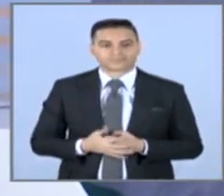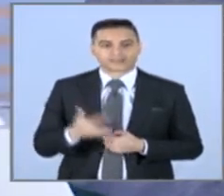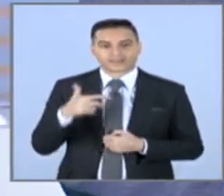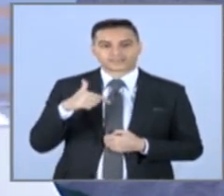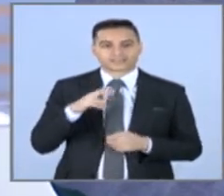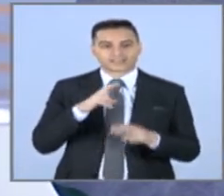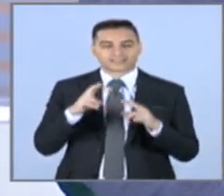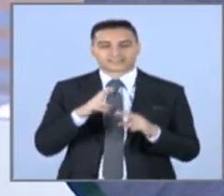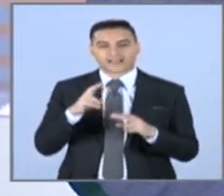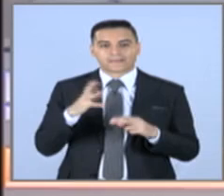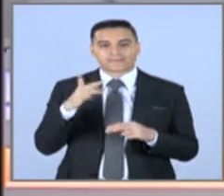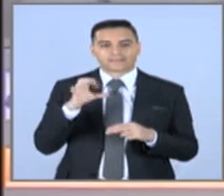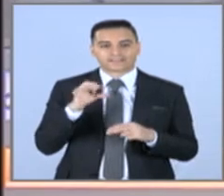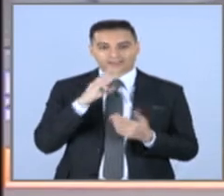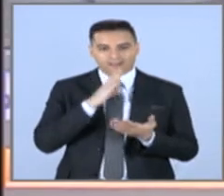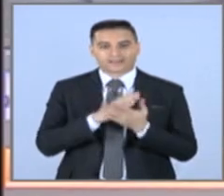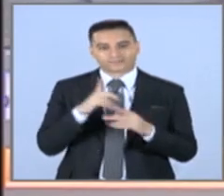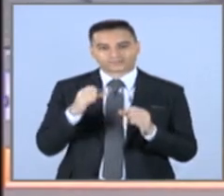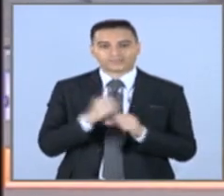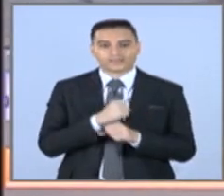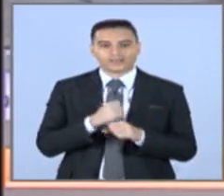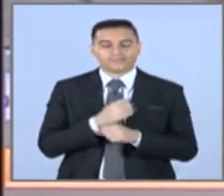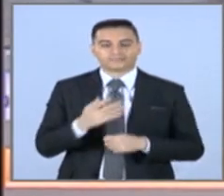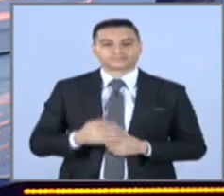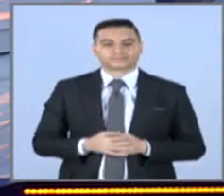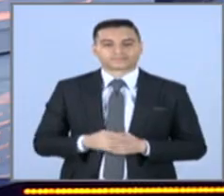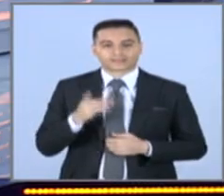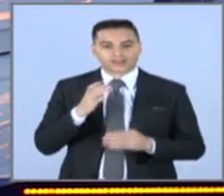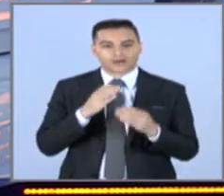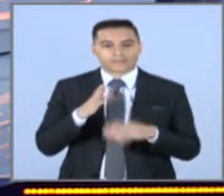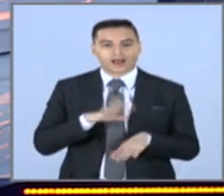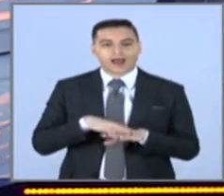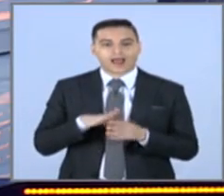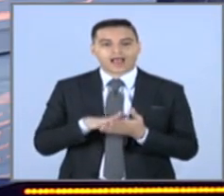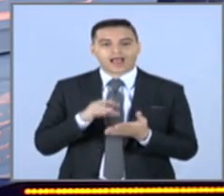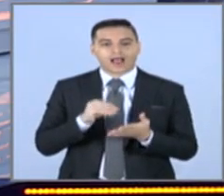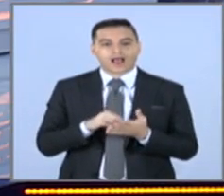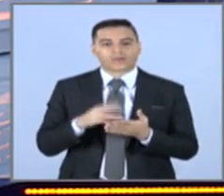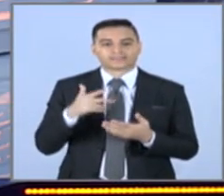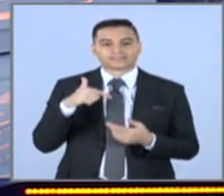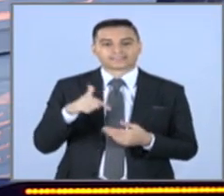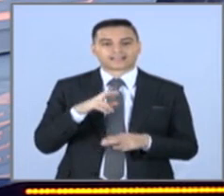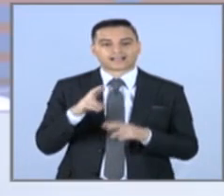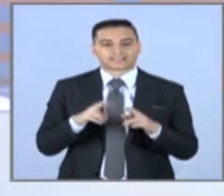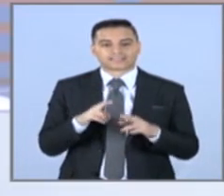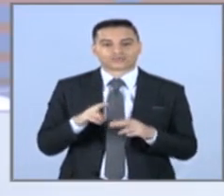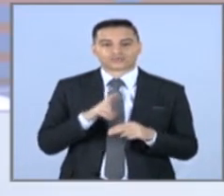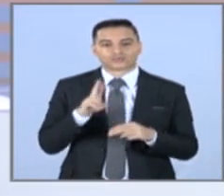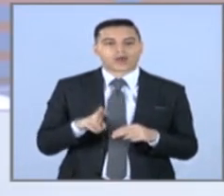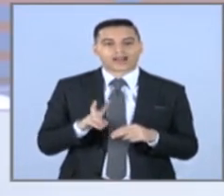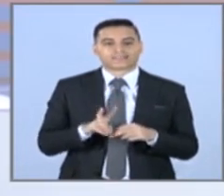6/9 متعلق، برافو عليك. هي جاوبت على أول 6 أسئلة. السؤال